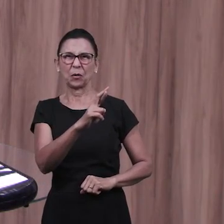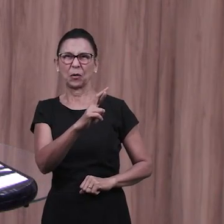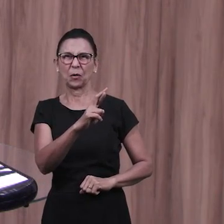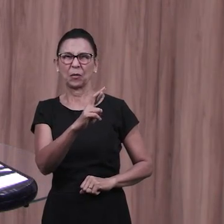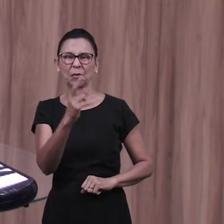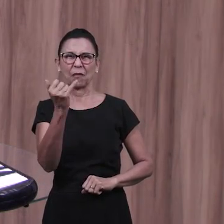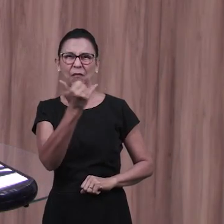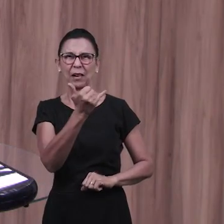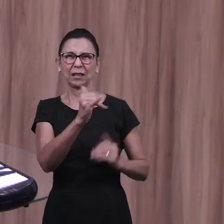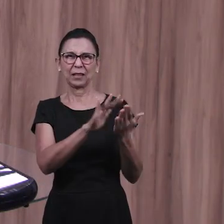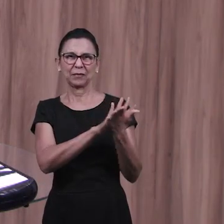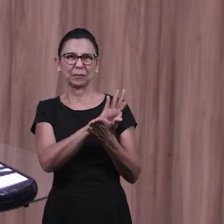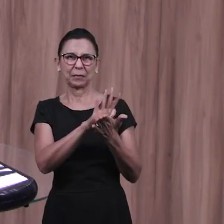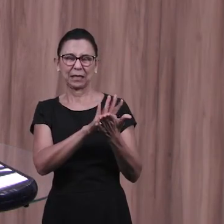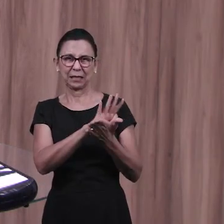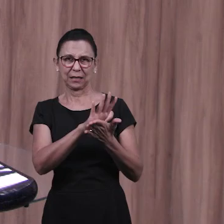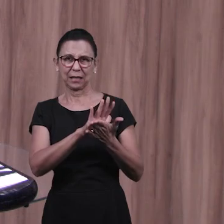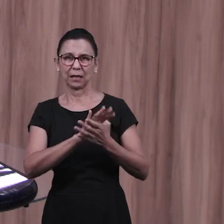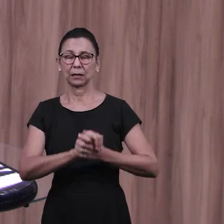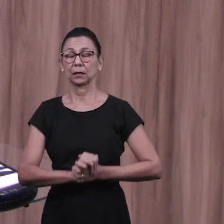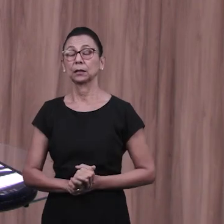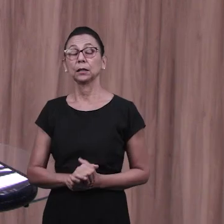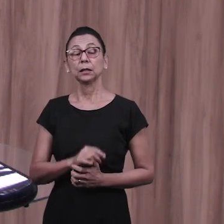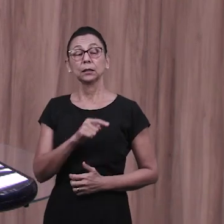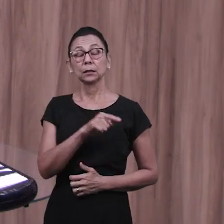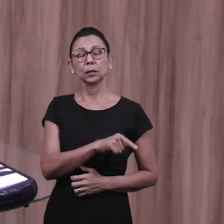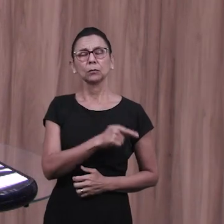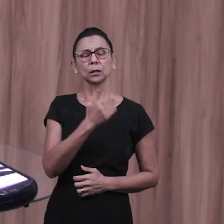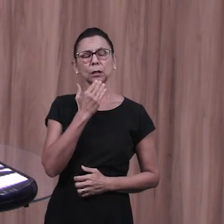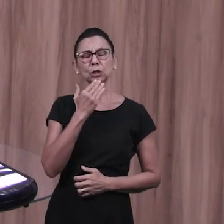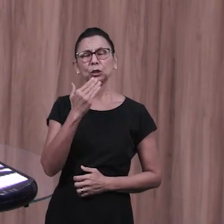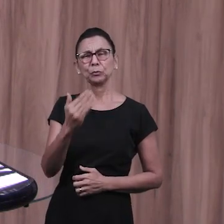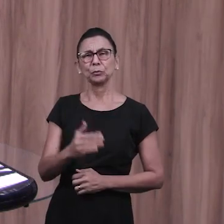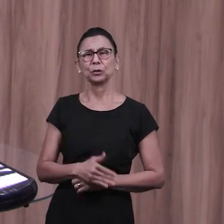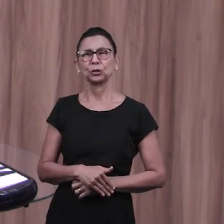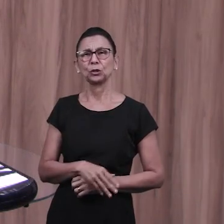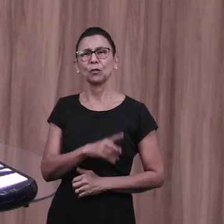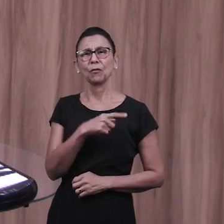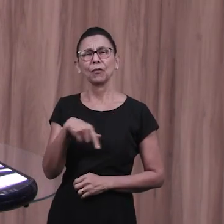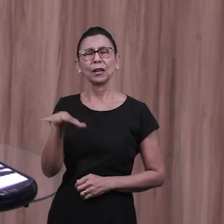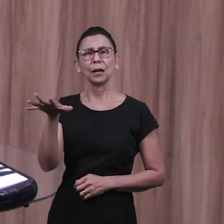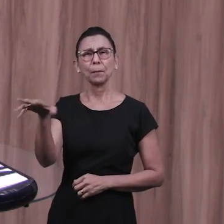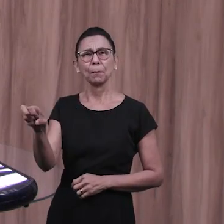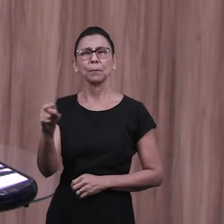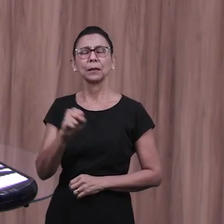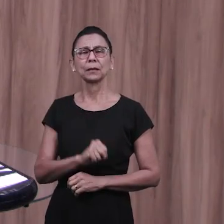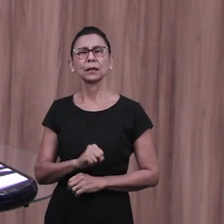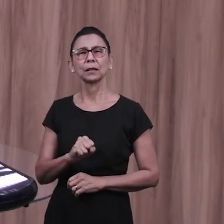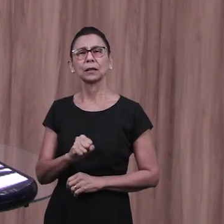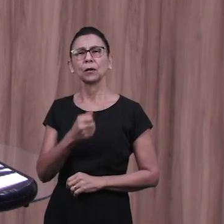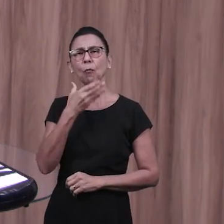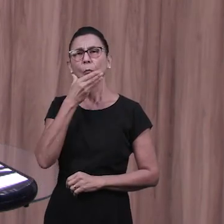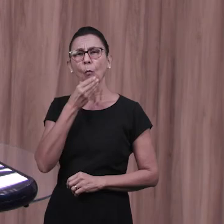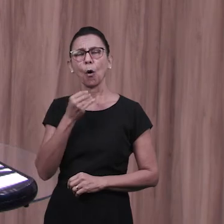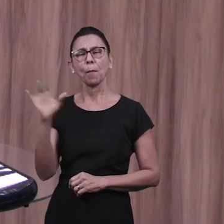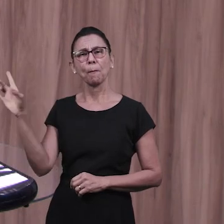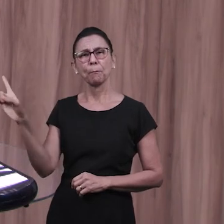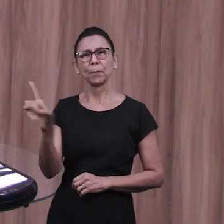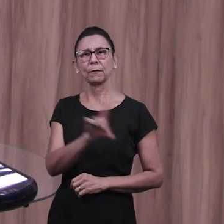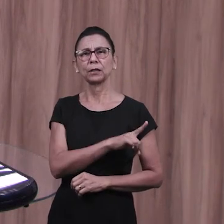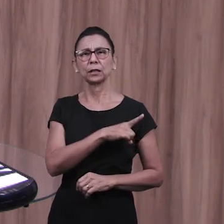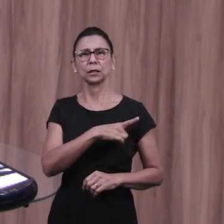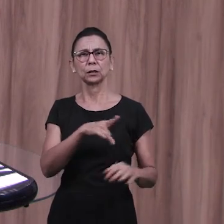beaucoup. Et donc il demandait à un de ses serviteurs qui apportait un homme qui jouait bien.